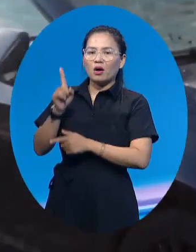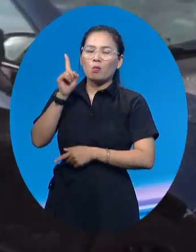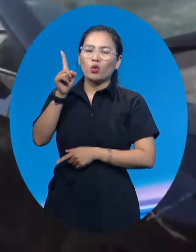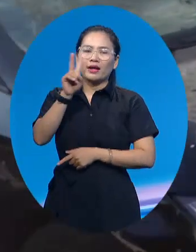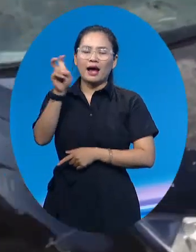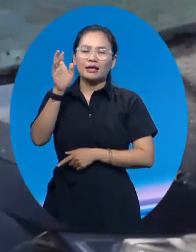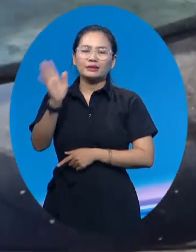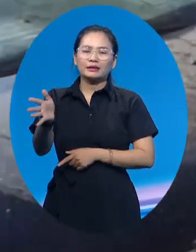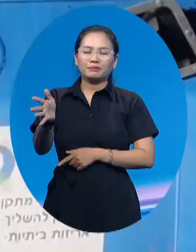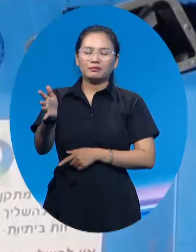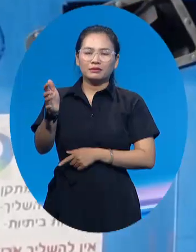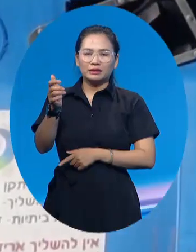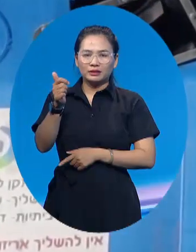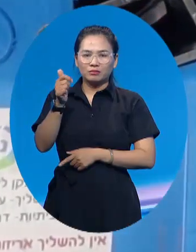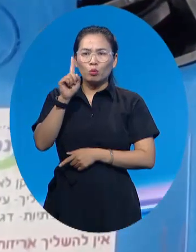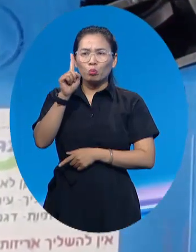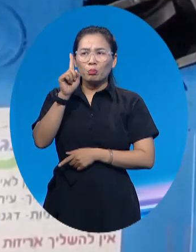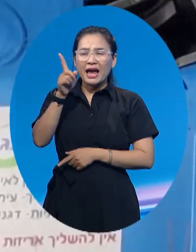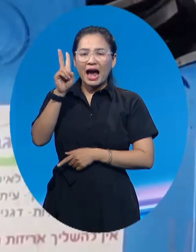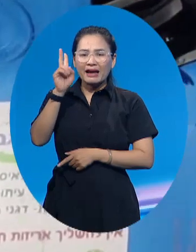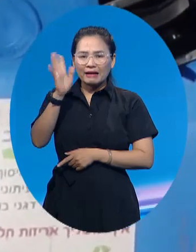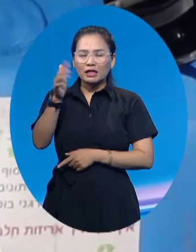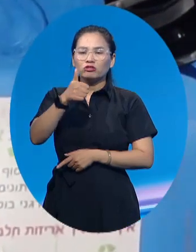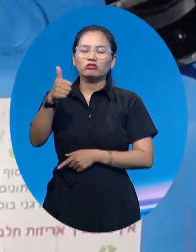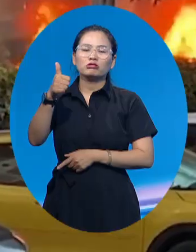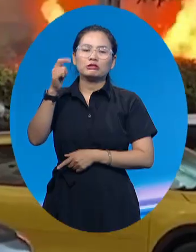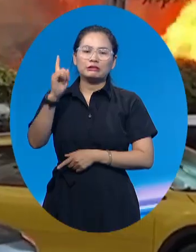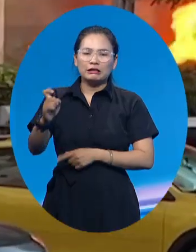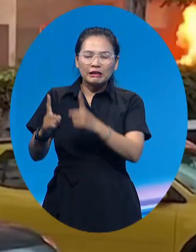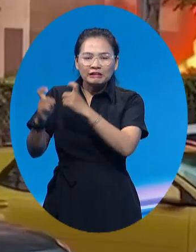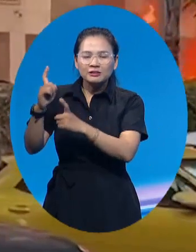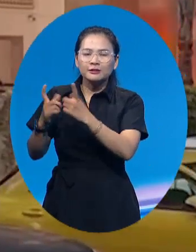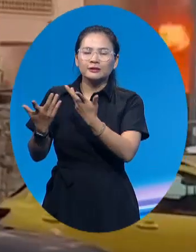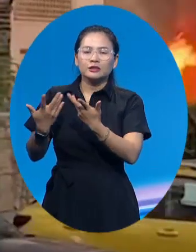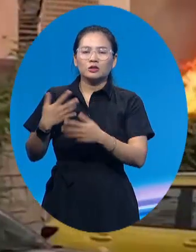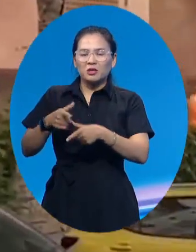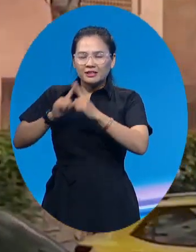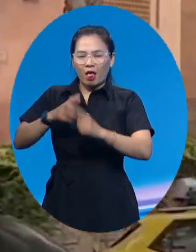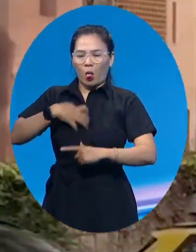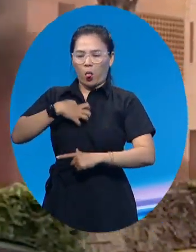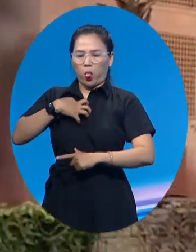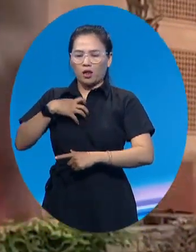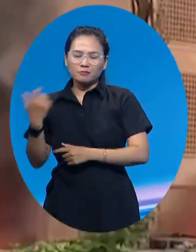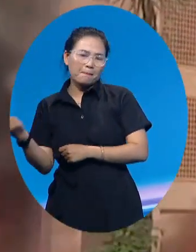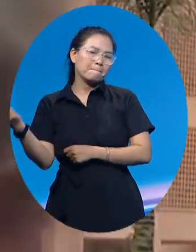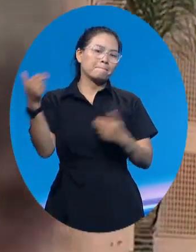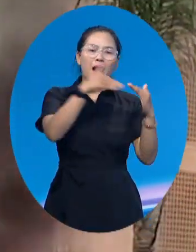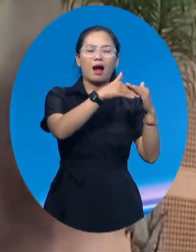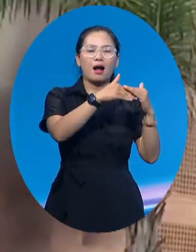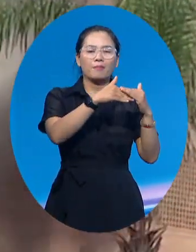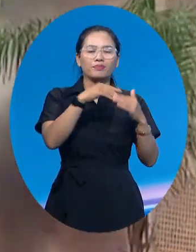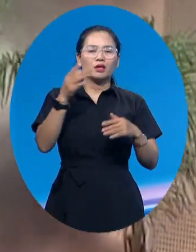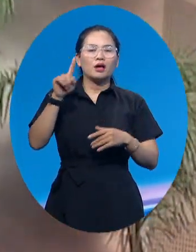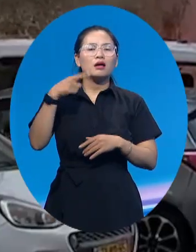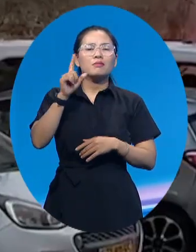Israel khi hàng trăm tay súng Hamas vượt qua biên giới và bắn chết hơn 1.200 người Israel ở các thị trấn hôm 7 tháng